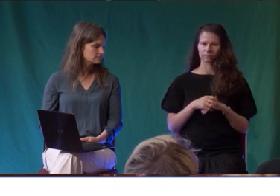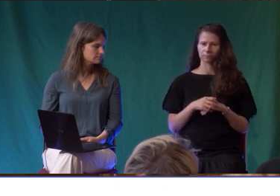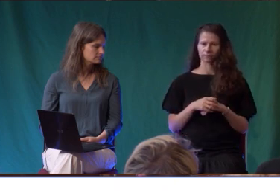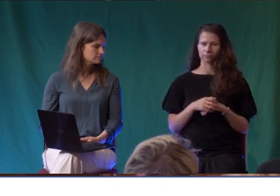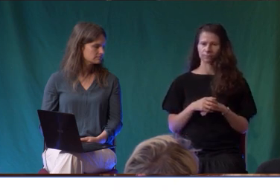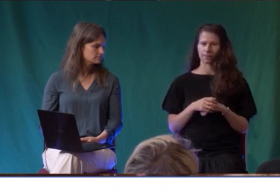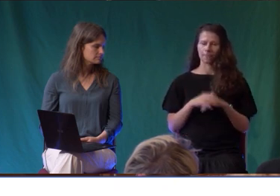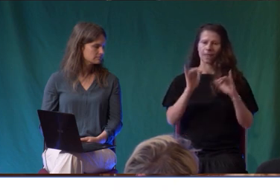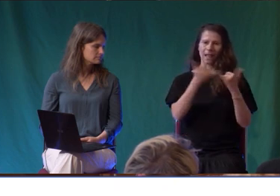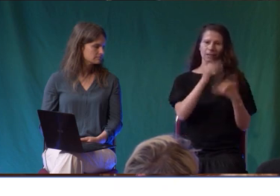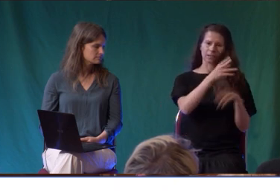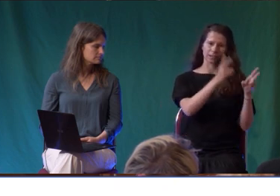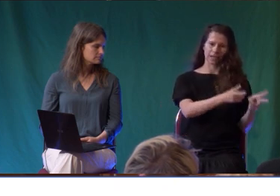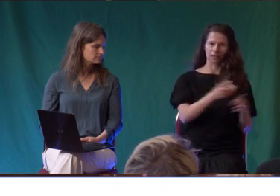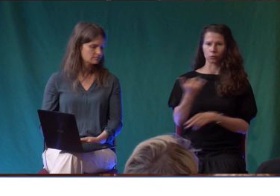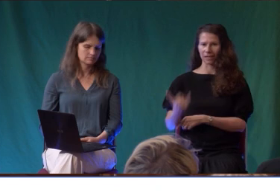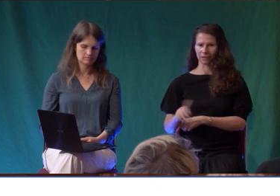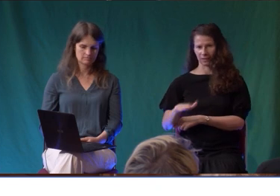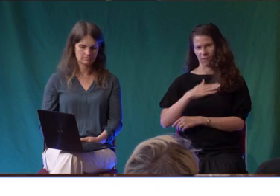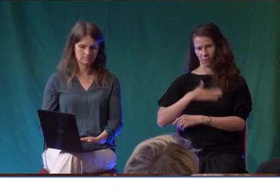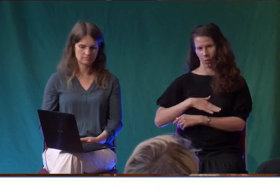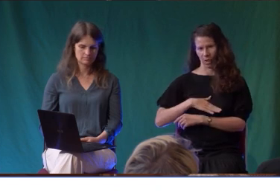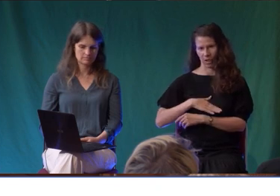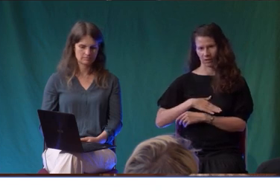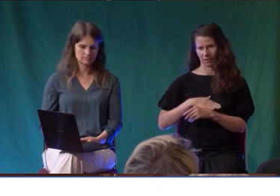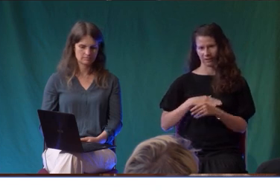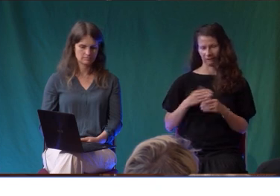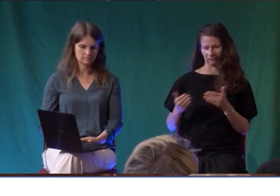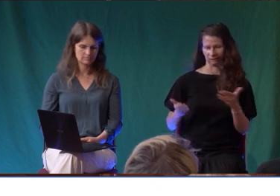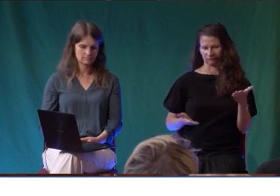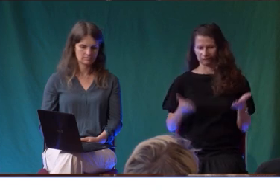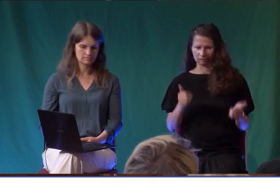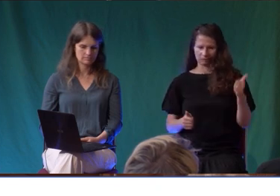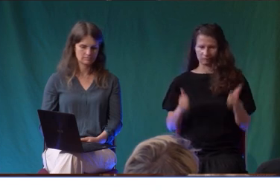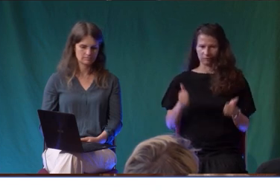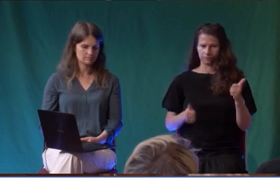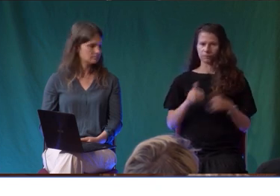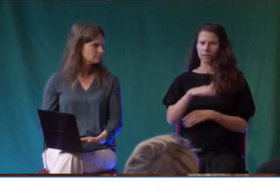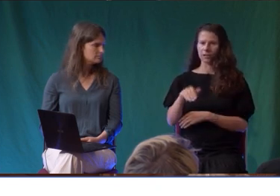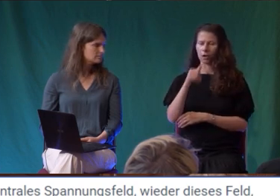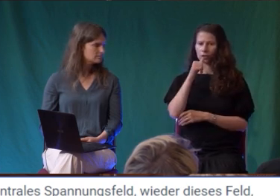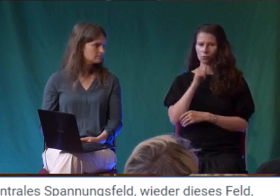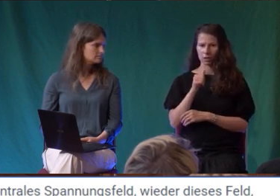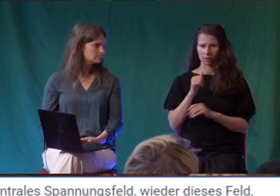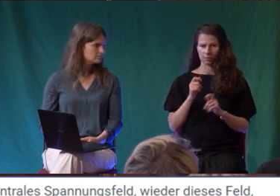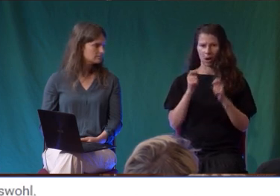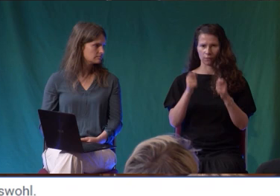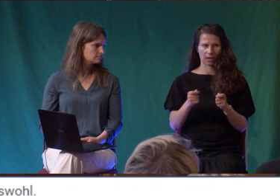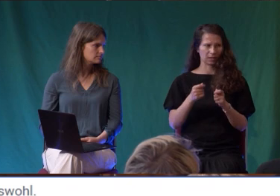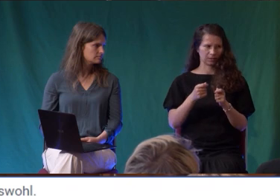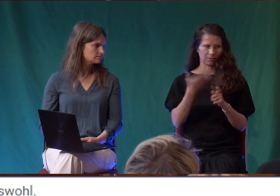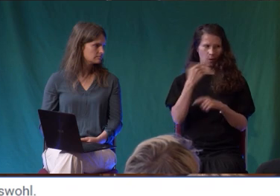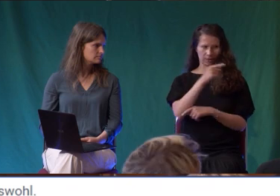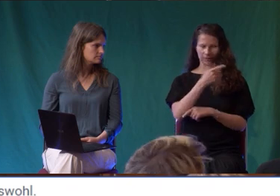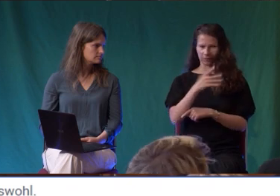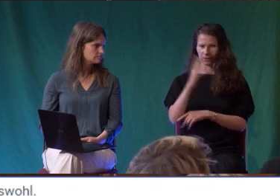und Kindeswohl da hat Frau also die Kinder und Jugendbeauftragte vorhin darüber gesprochen dass es ja